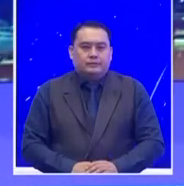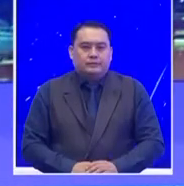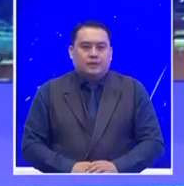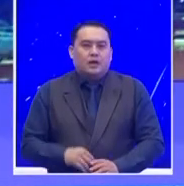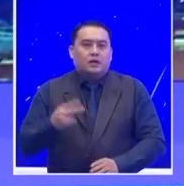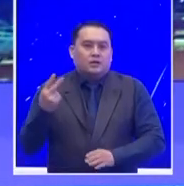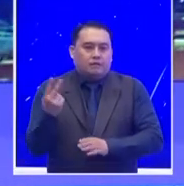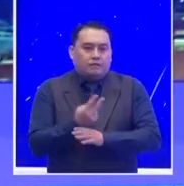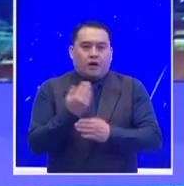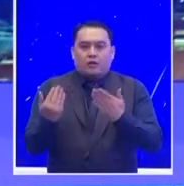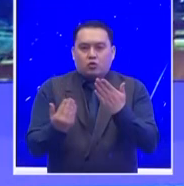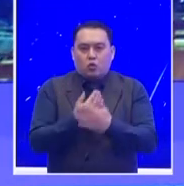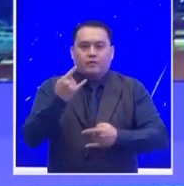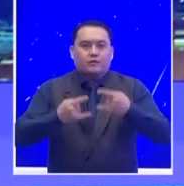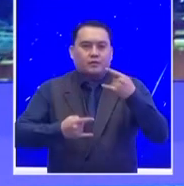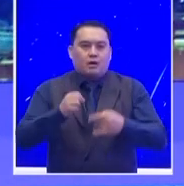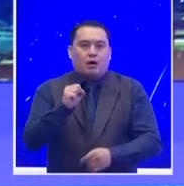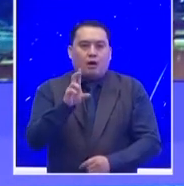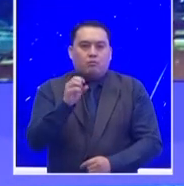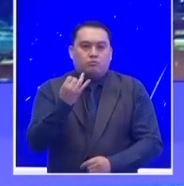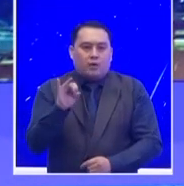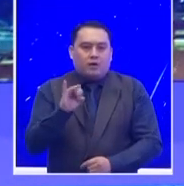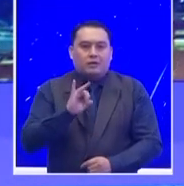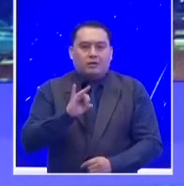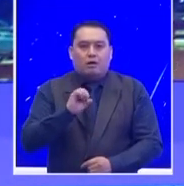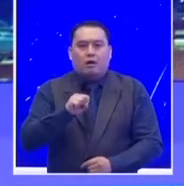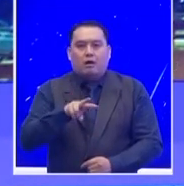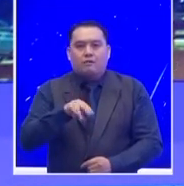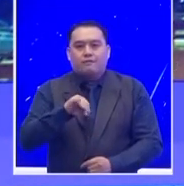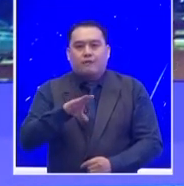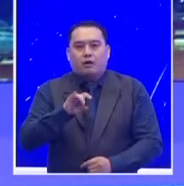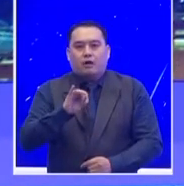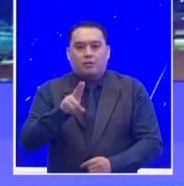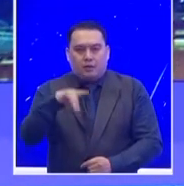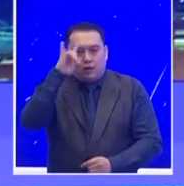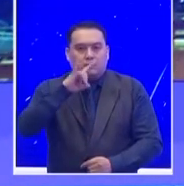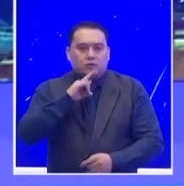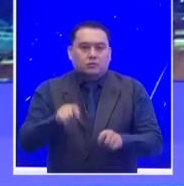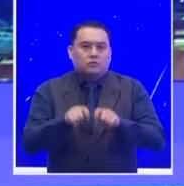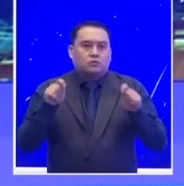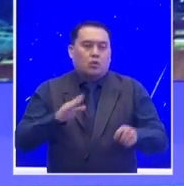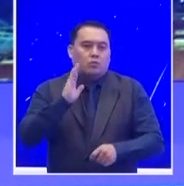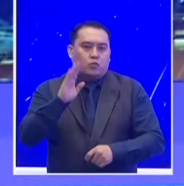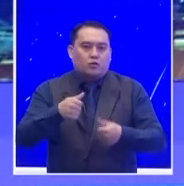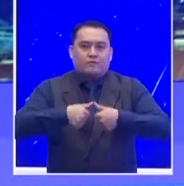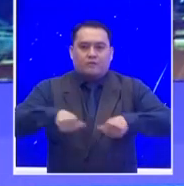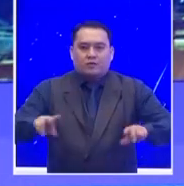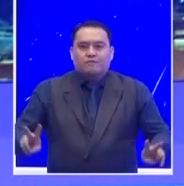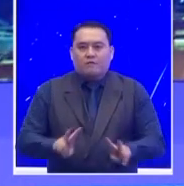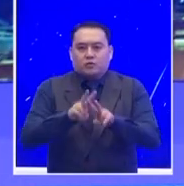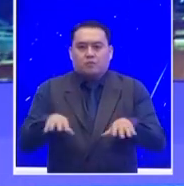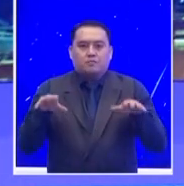Два новых телеканала «Абай» и «Аль-Фараби» появятся в Казахстане. Очередное заседание госкомиссии состоялось сегодня в Акурде